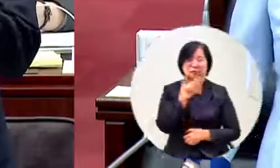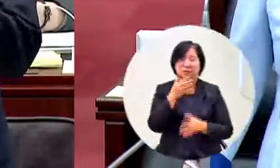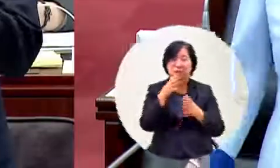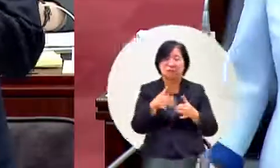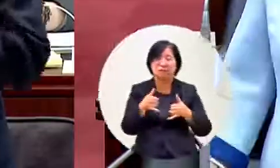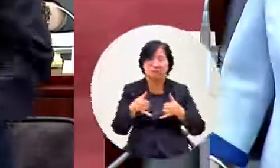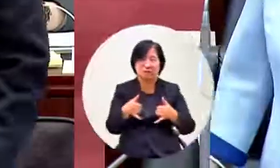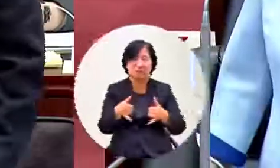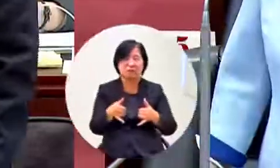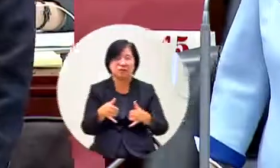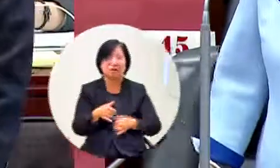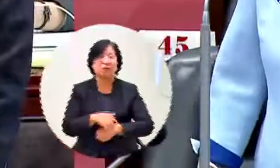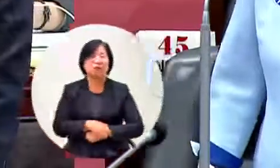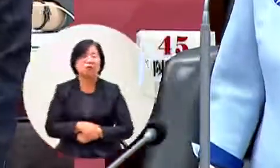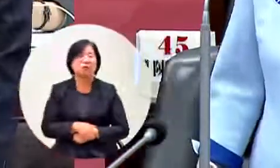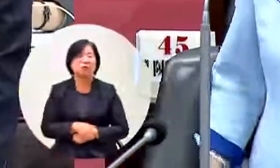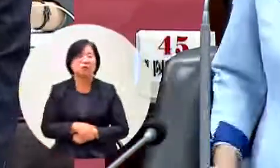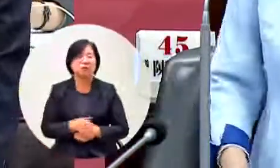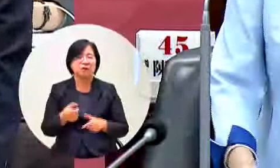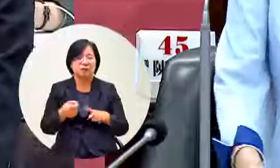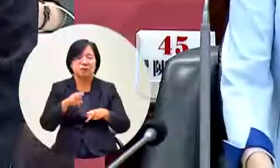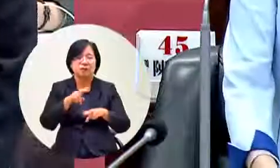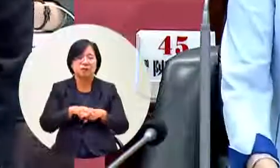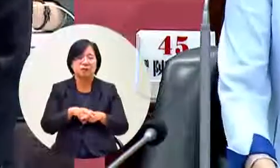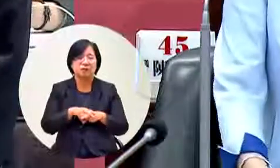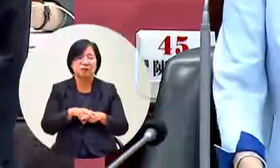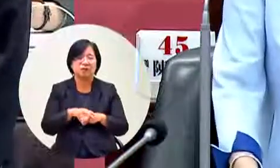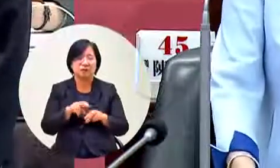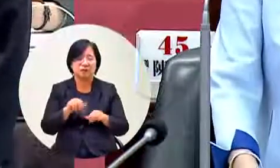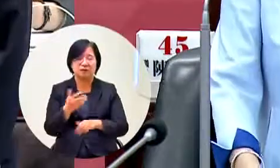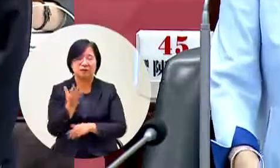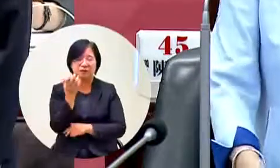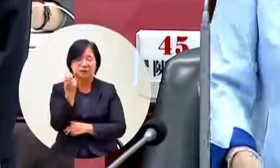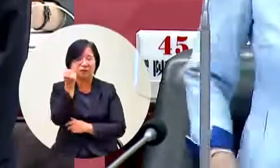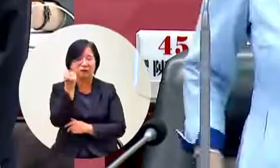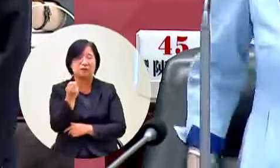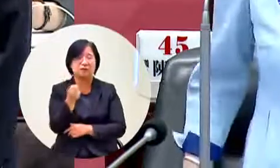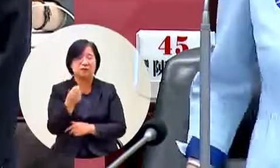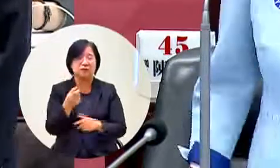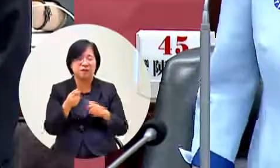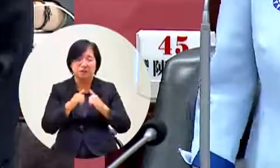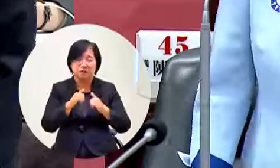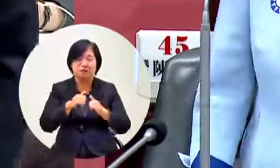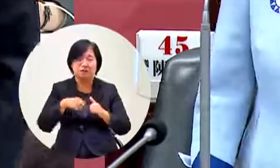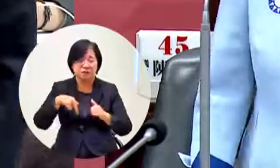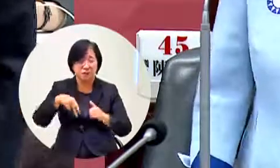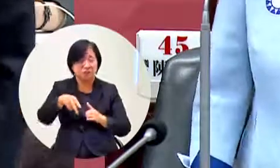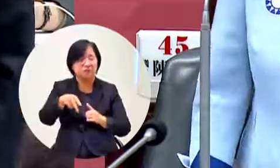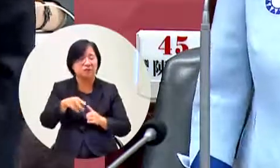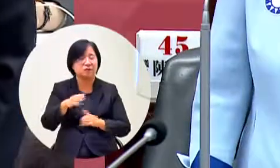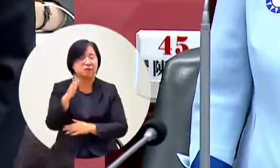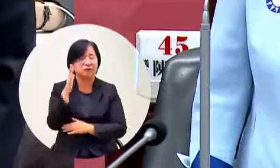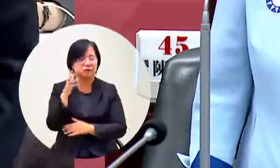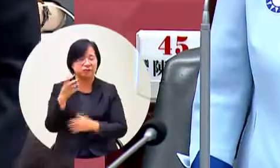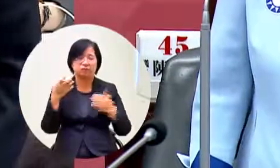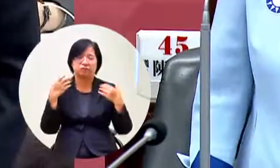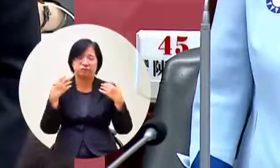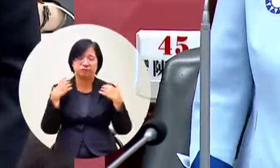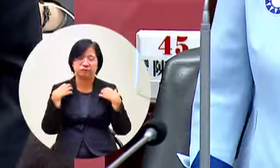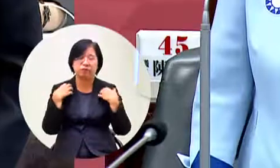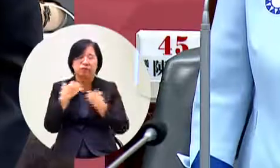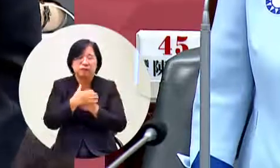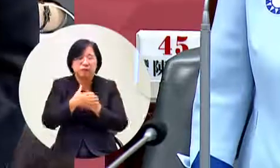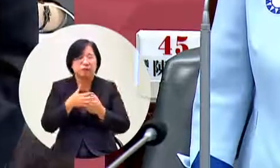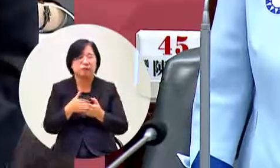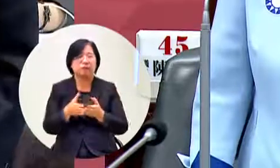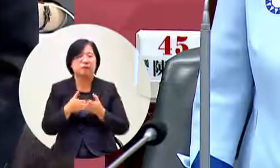经具有公共地役权、公共中通行，那么呢，政府就必须要负维护的责